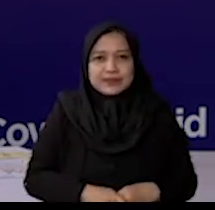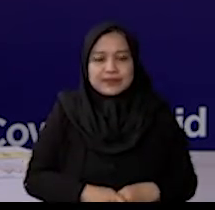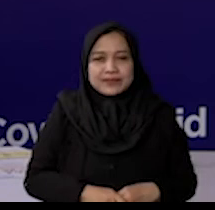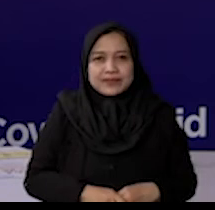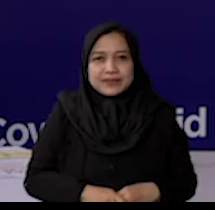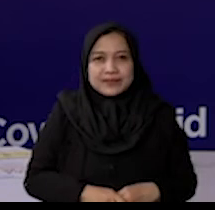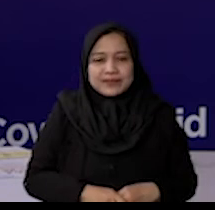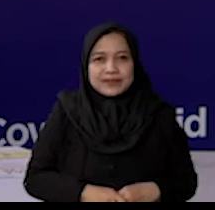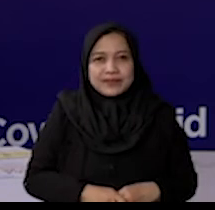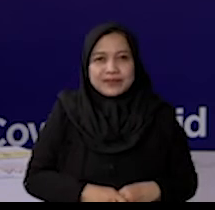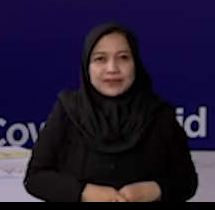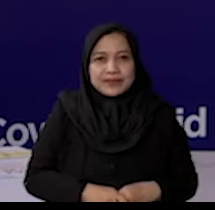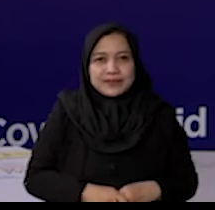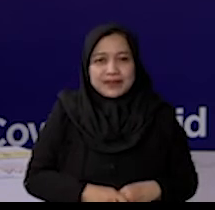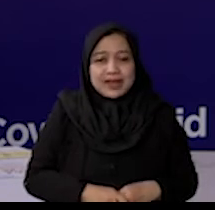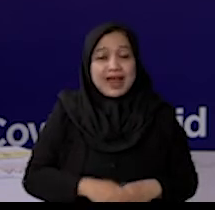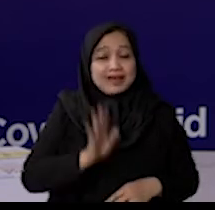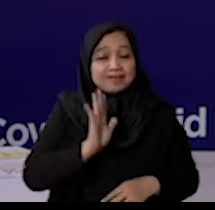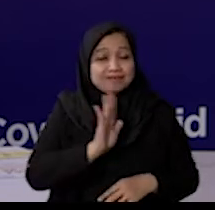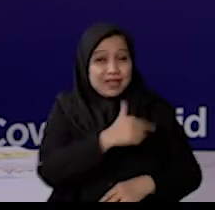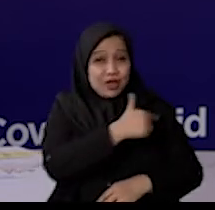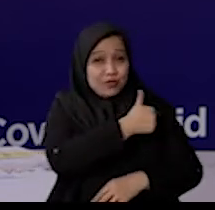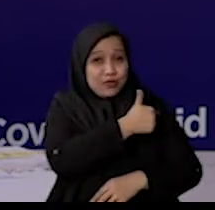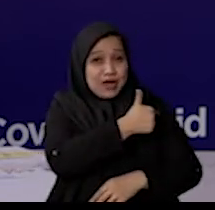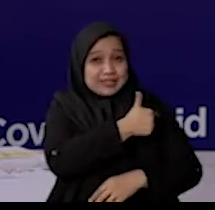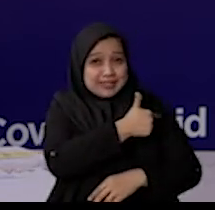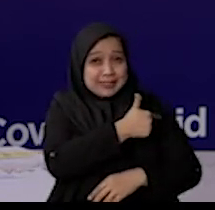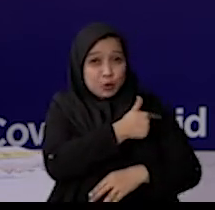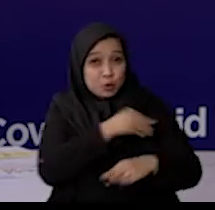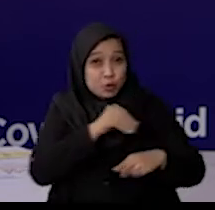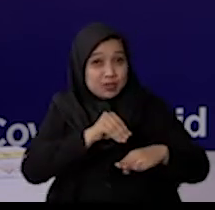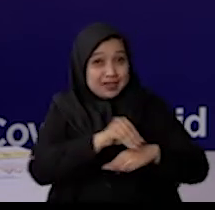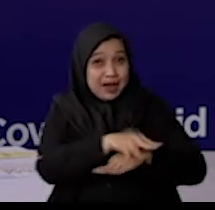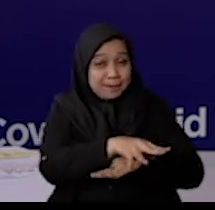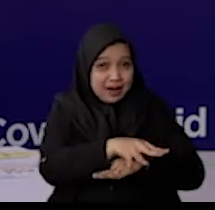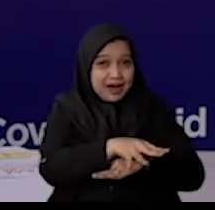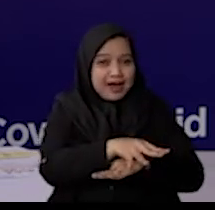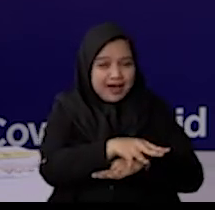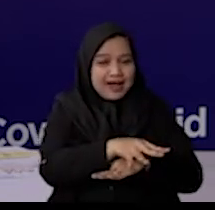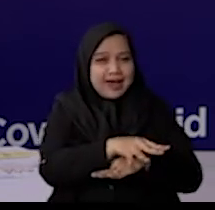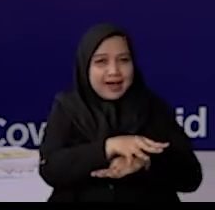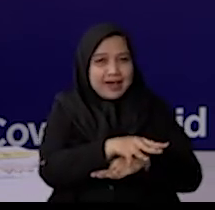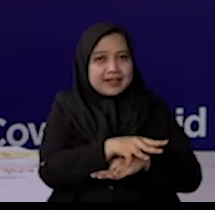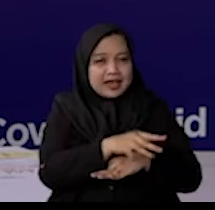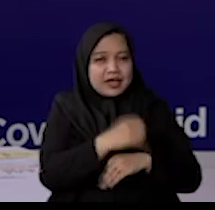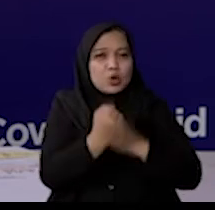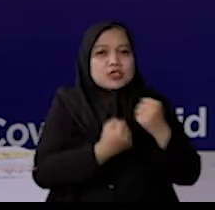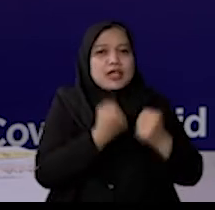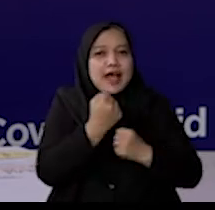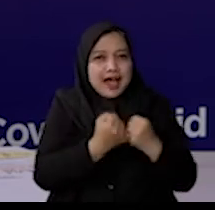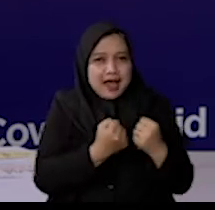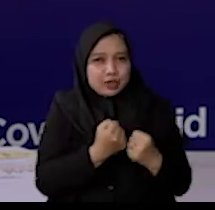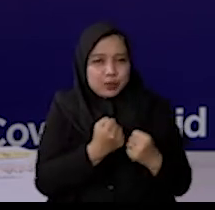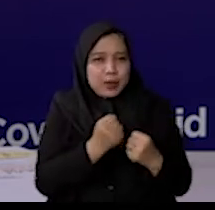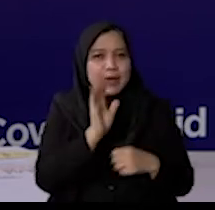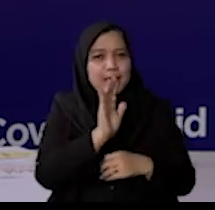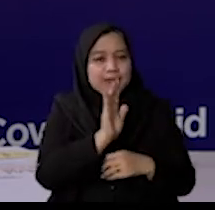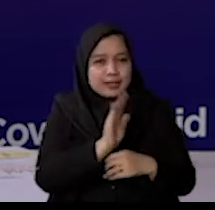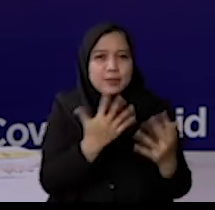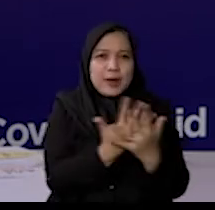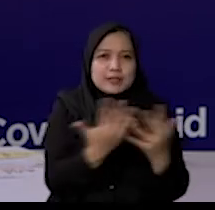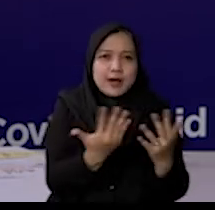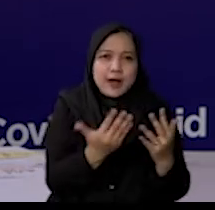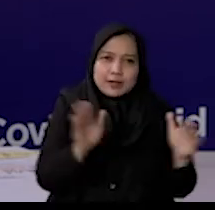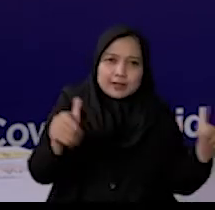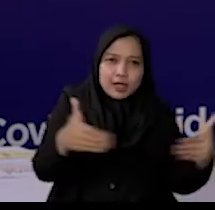dan dampak yang nantinya diberikan oleh vaksin COVID-19 ini terhadap upaya perlindungan masyarakat,